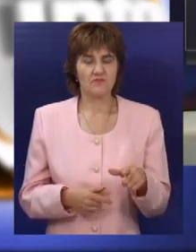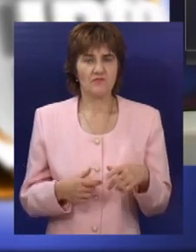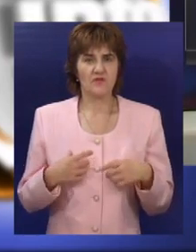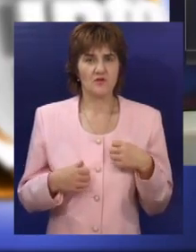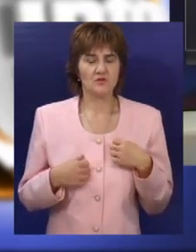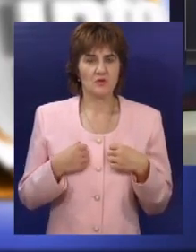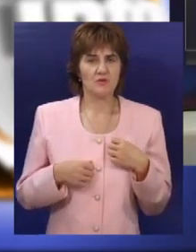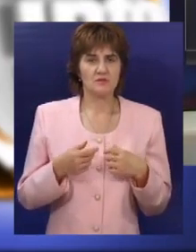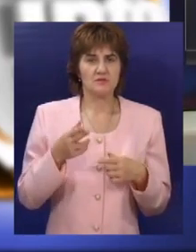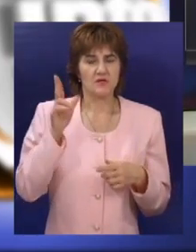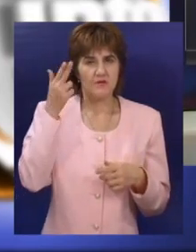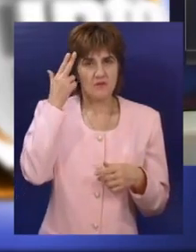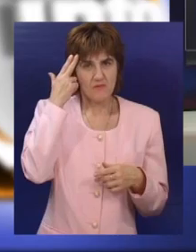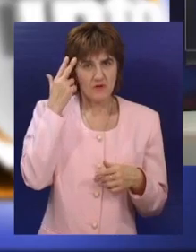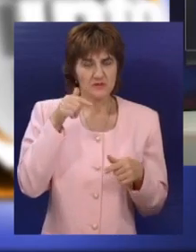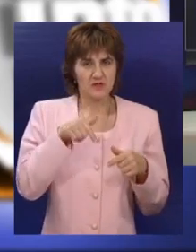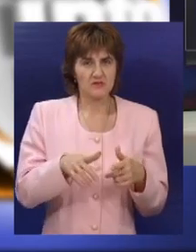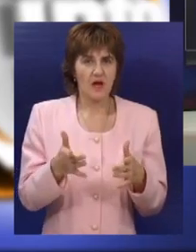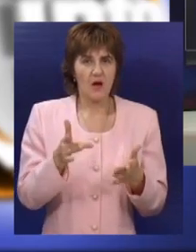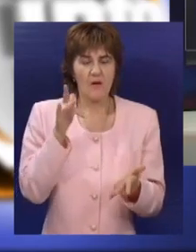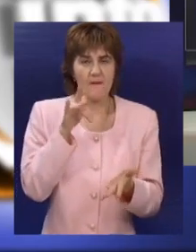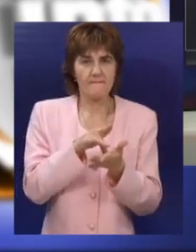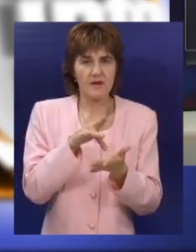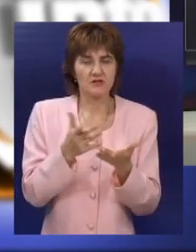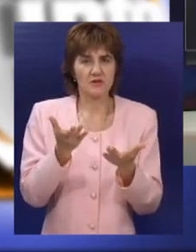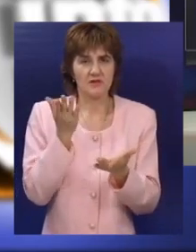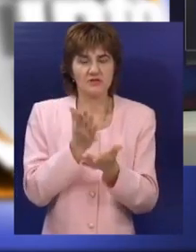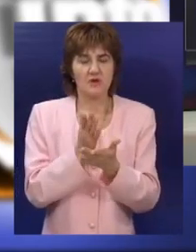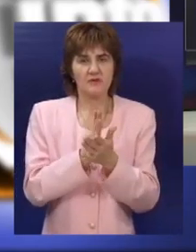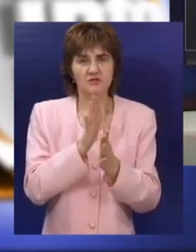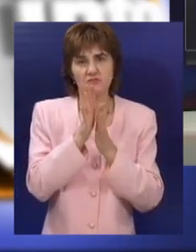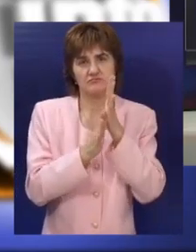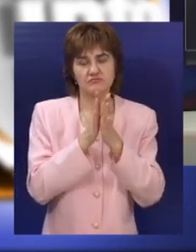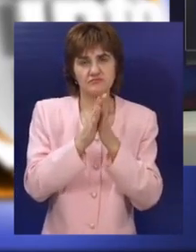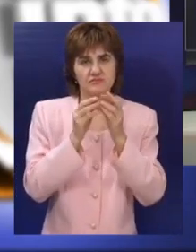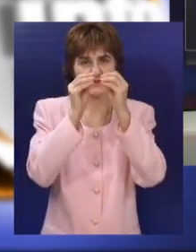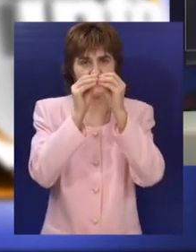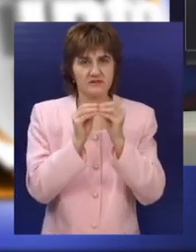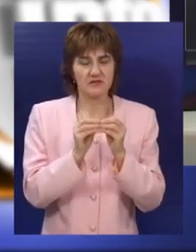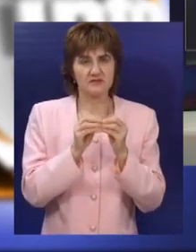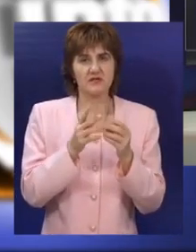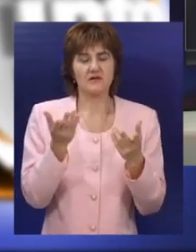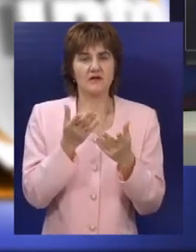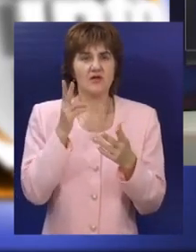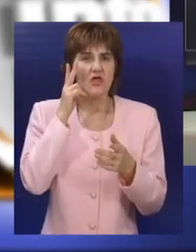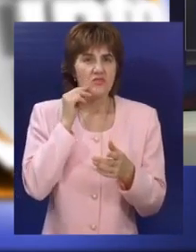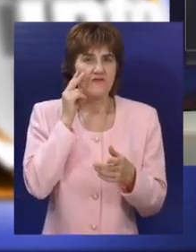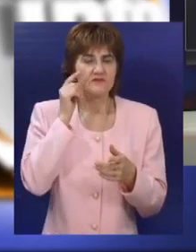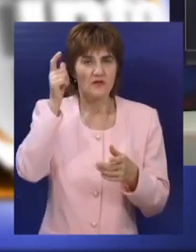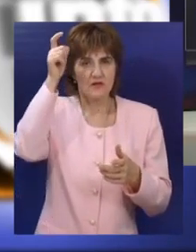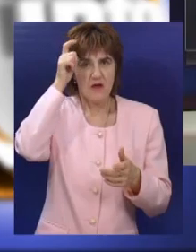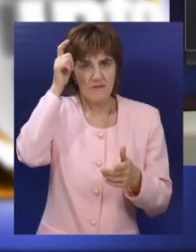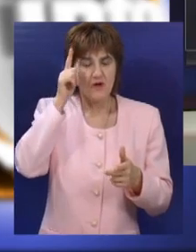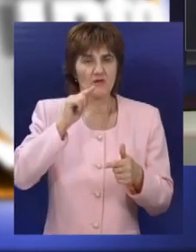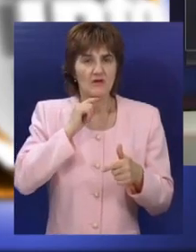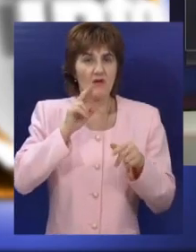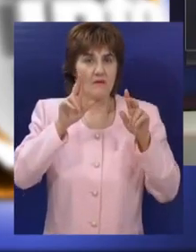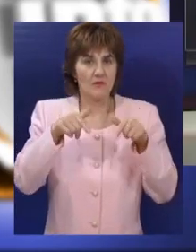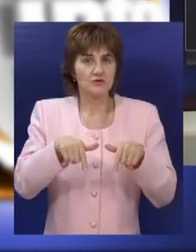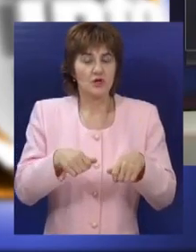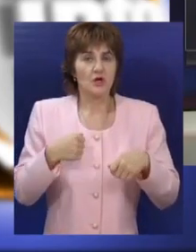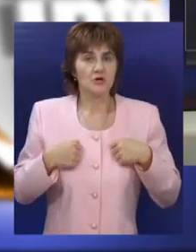Kongresni biro Srbije je Suboticu prepoznao kao moguću destinaciju za razvoj kongresnog turizma. Pored Beograda i Novog Sada, potencijal